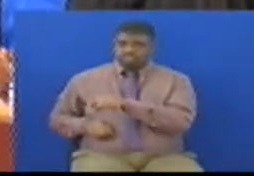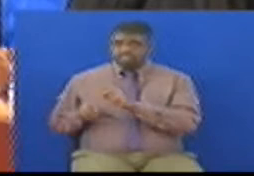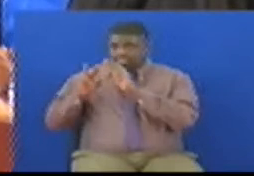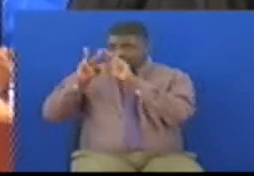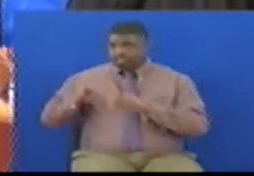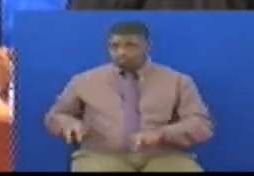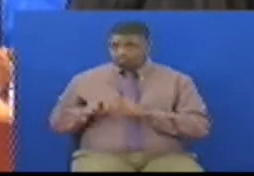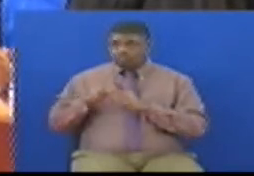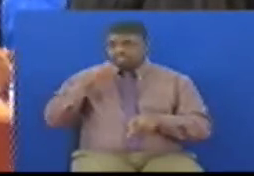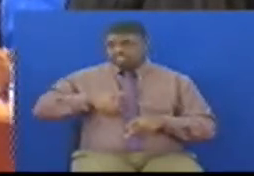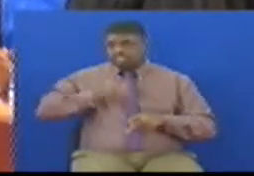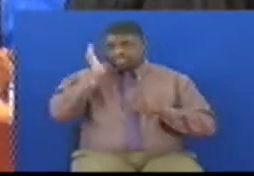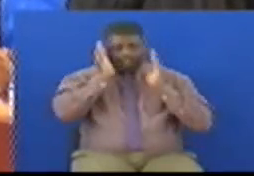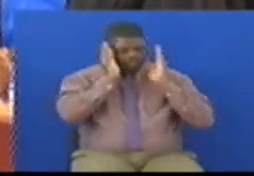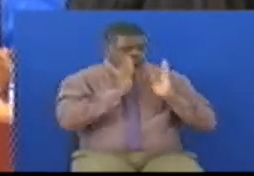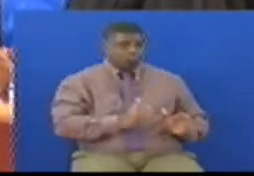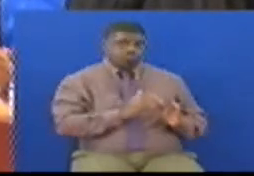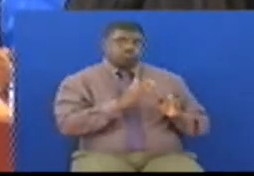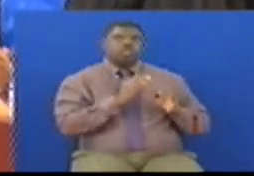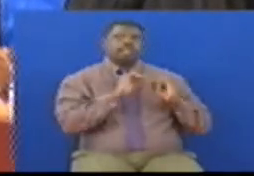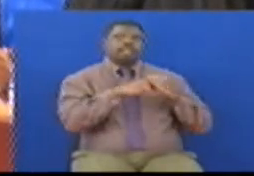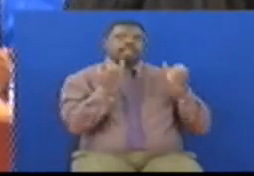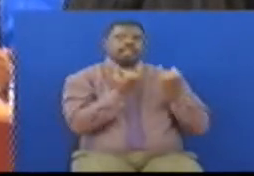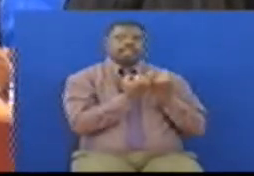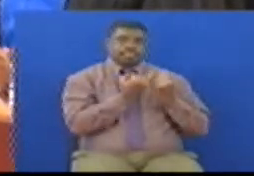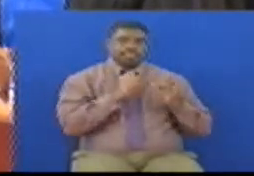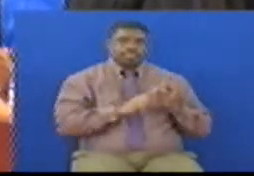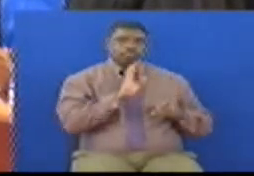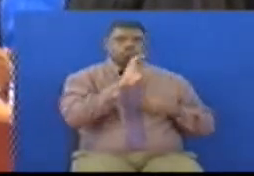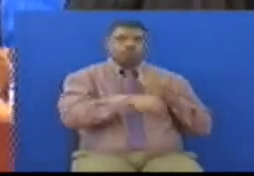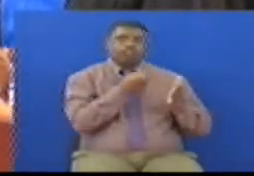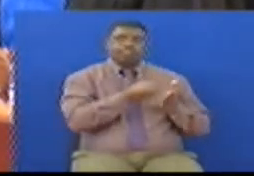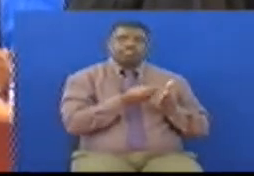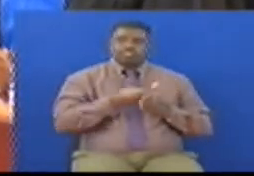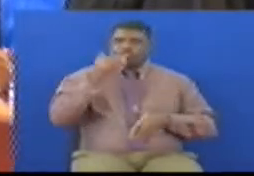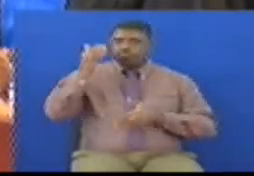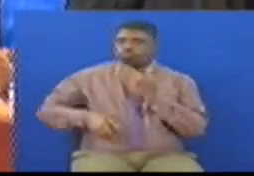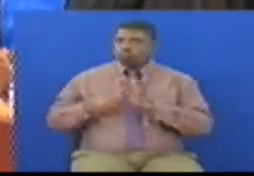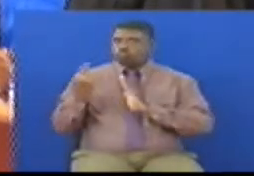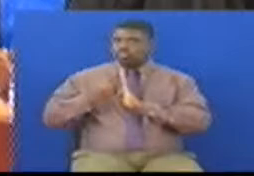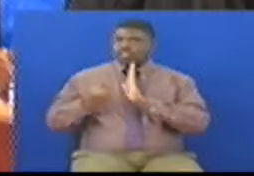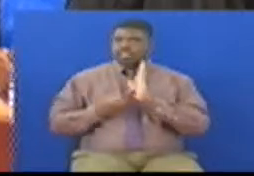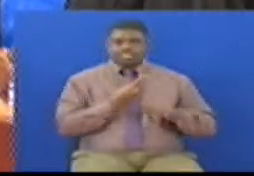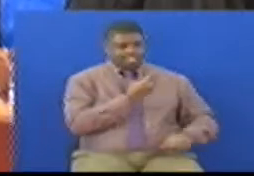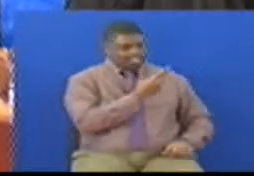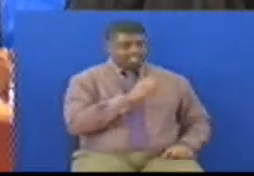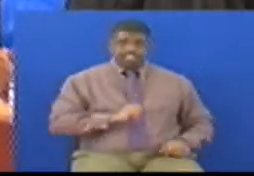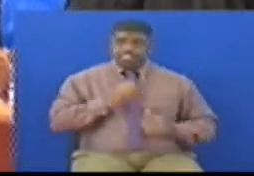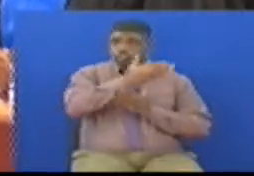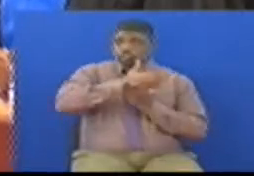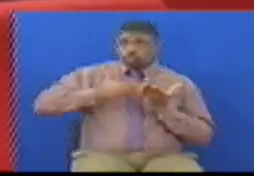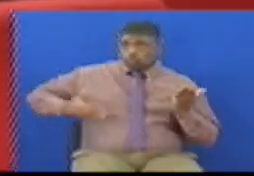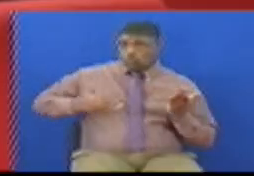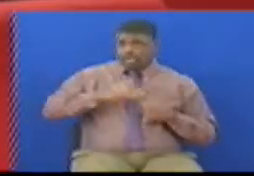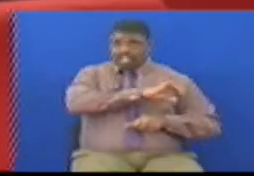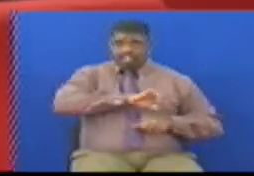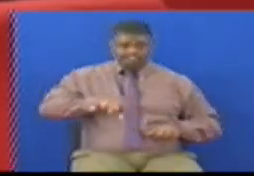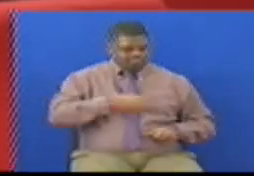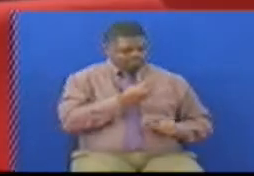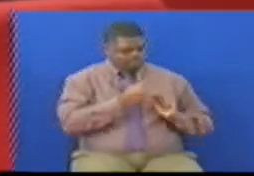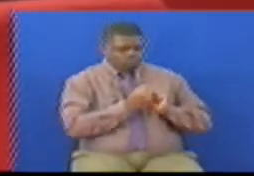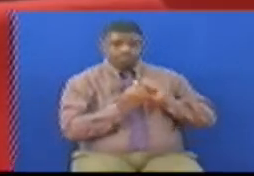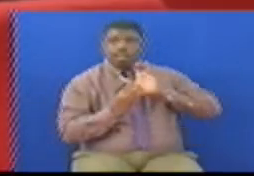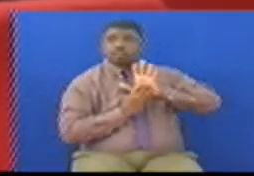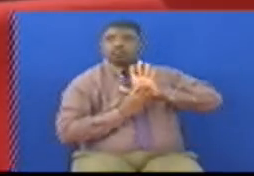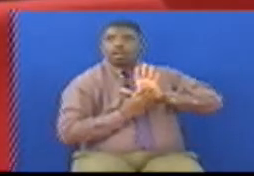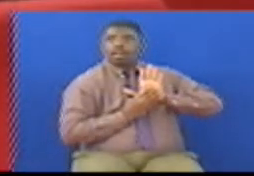zilizokaguliwa za serikali kuu na mashirika ya umma kwa mwaka wa fedha unaoishia tarehe 30 Juni 2019.